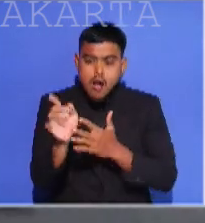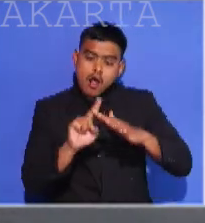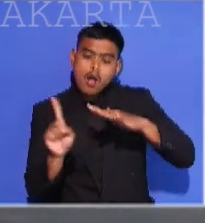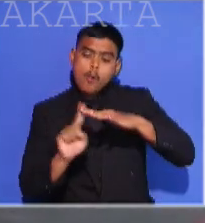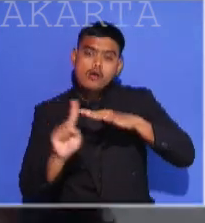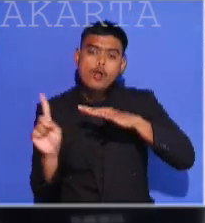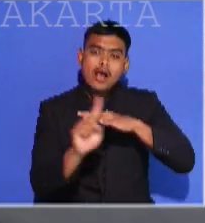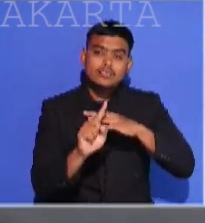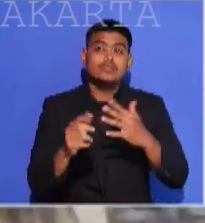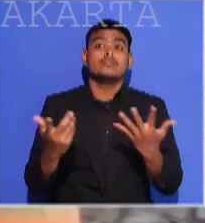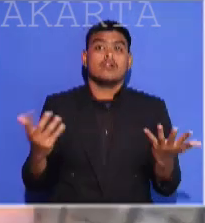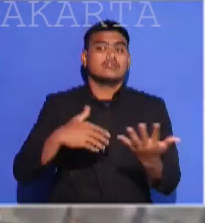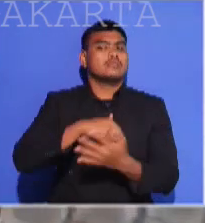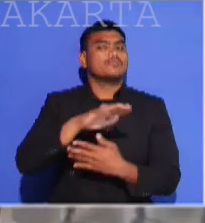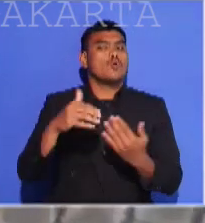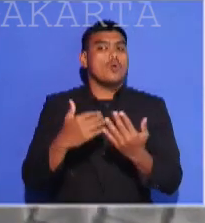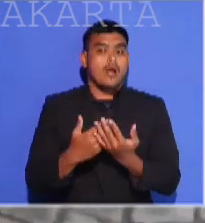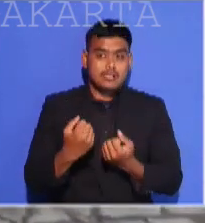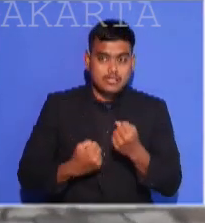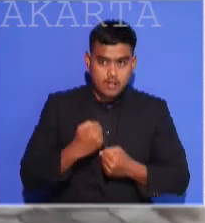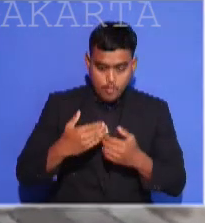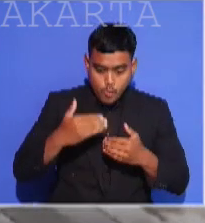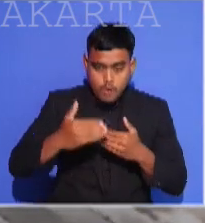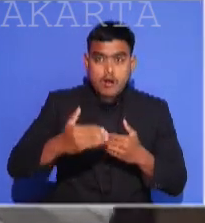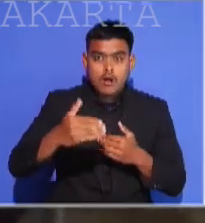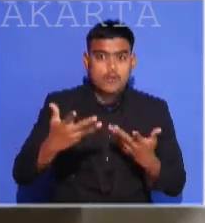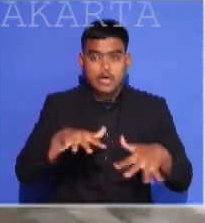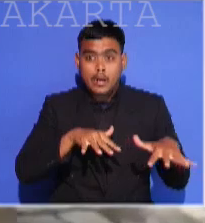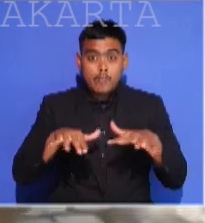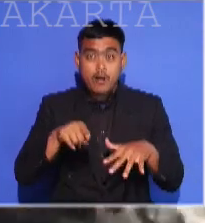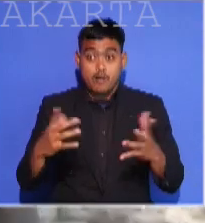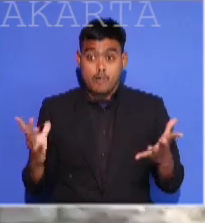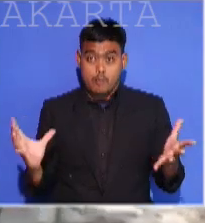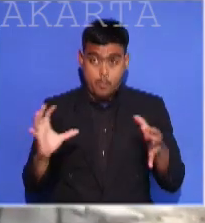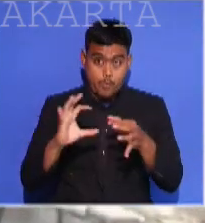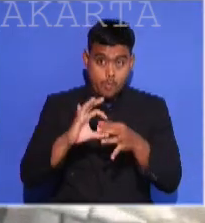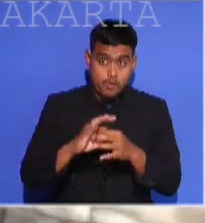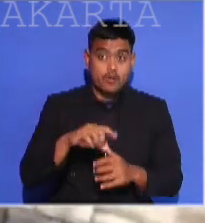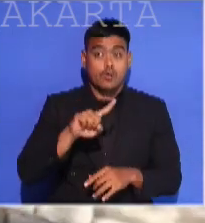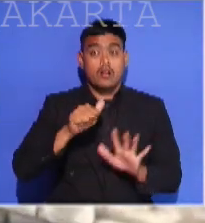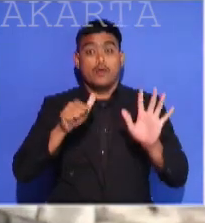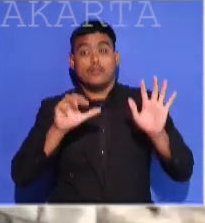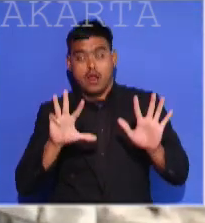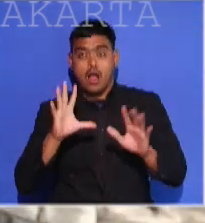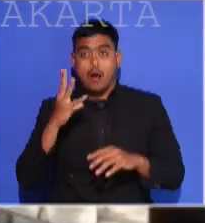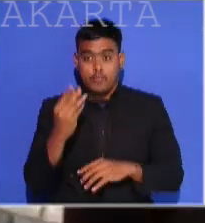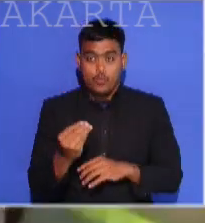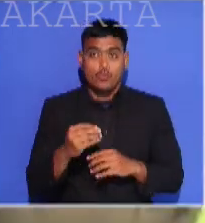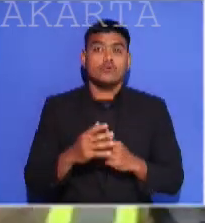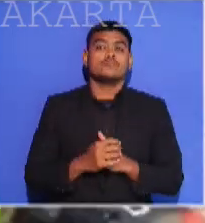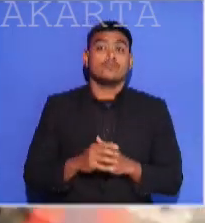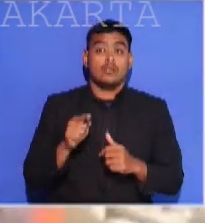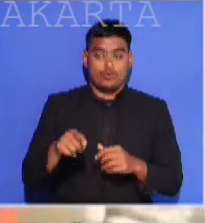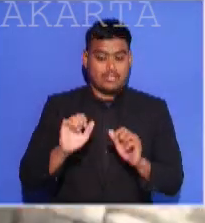tindakan pasca gempa melalui jejaring 169 Kampung tangg bencana Kampung tangg bencana juga akan